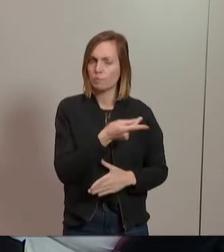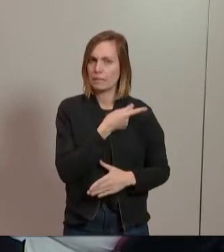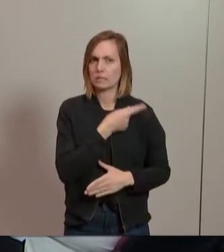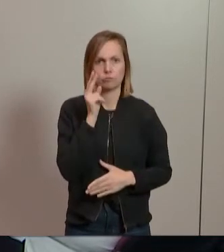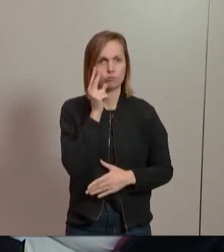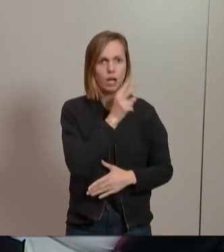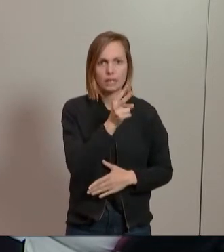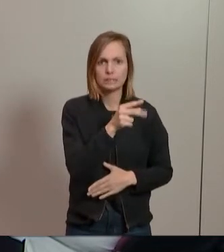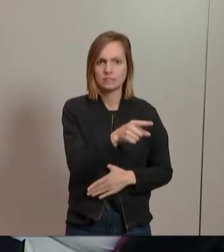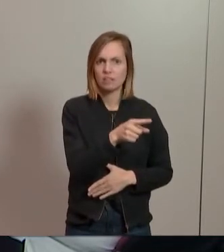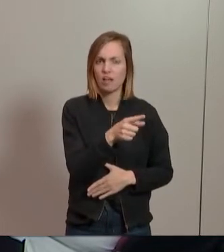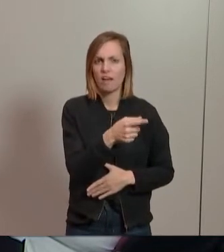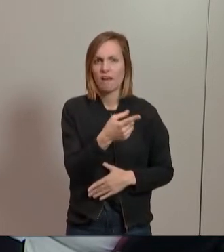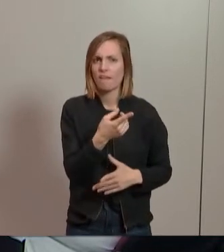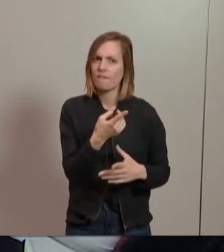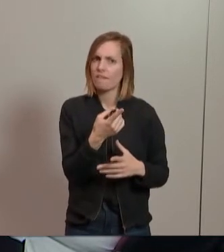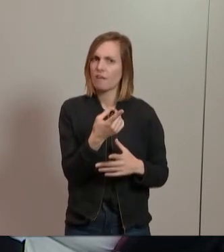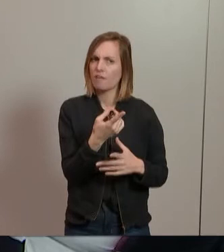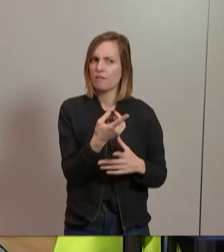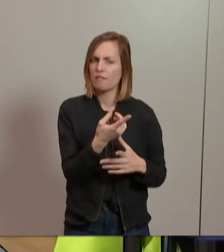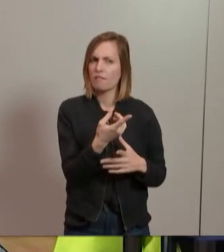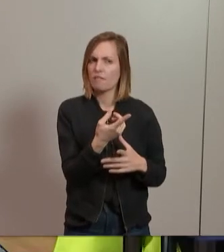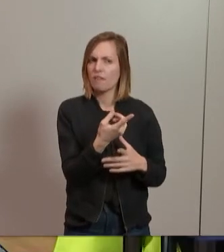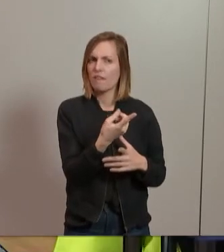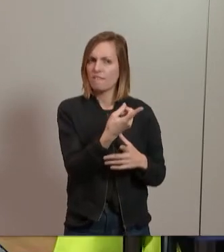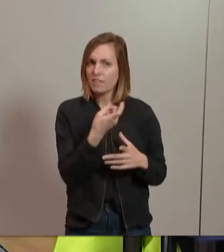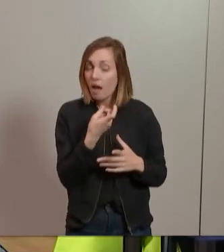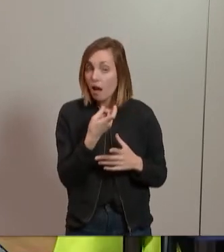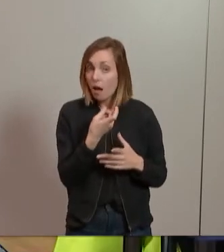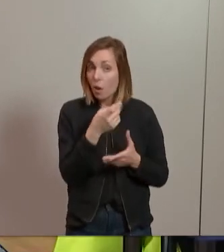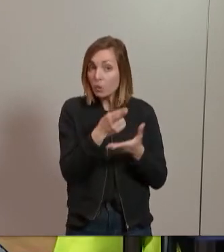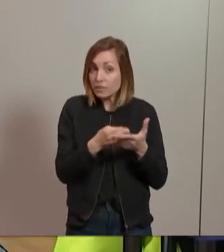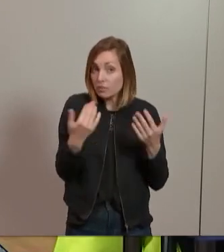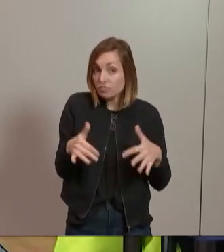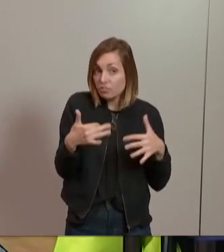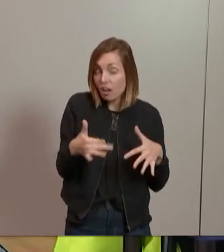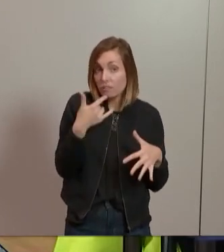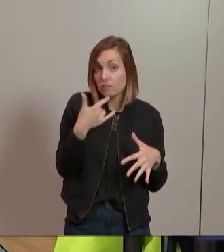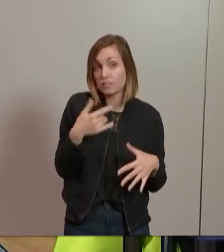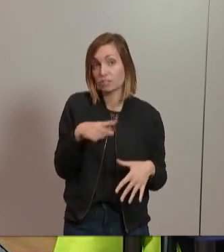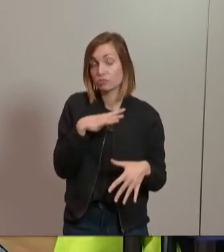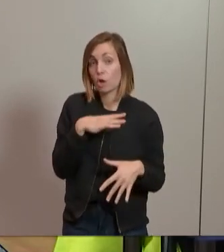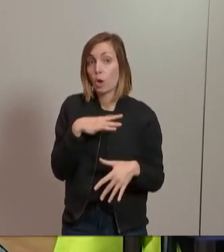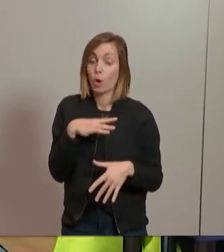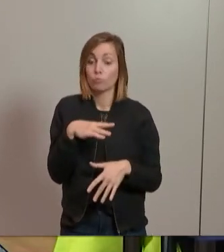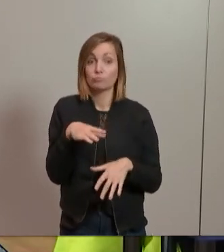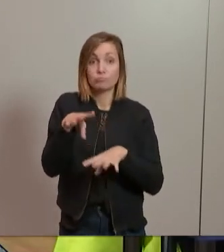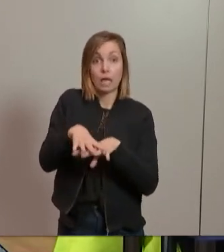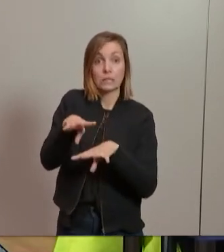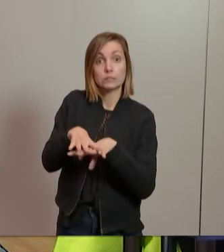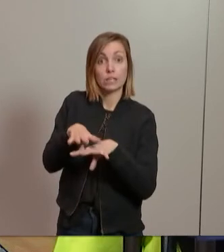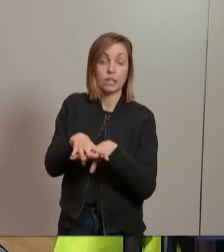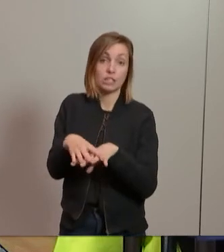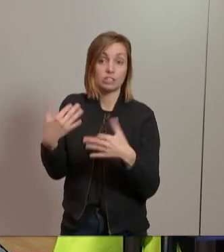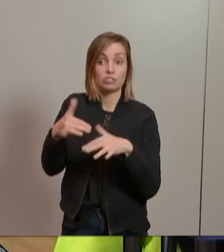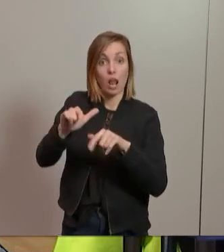venaient d'un autre secteur de la ville, donc ce n'était pas vraiment une création, c'était plutôt un délaissement de médecins, ou un déplacement, ou